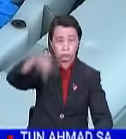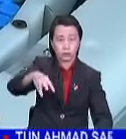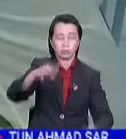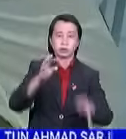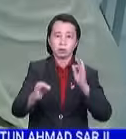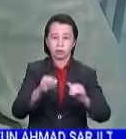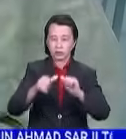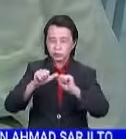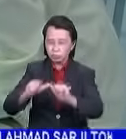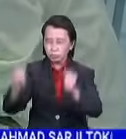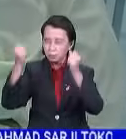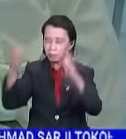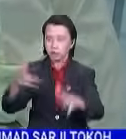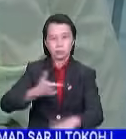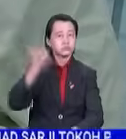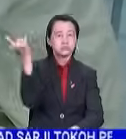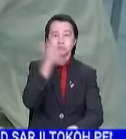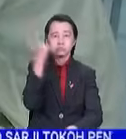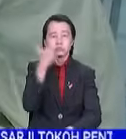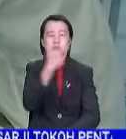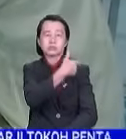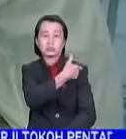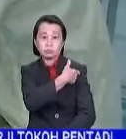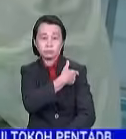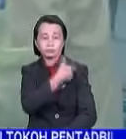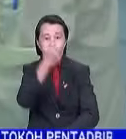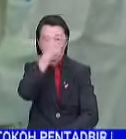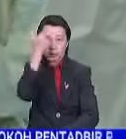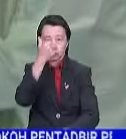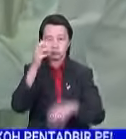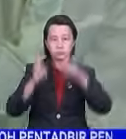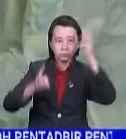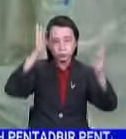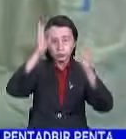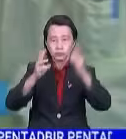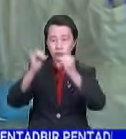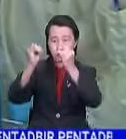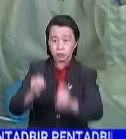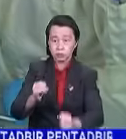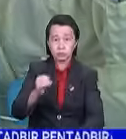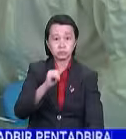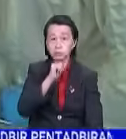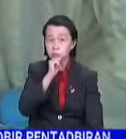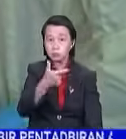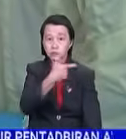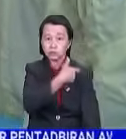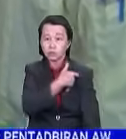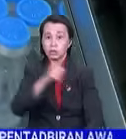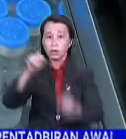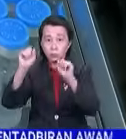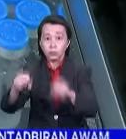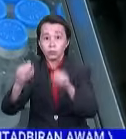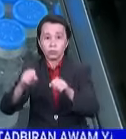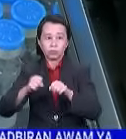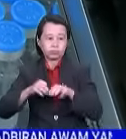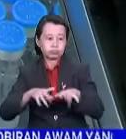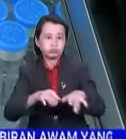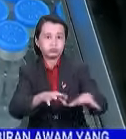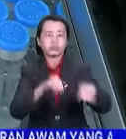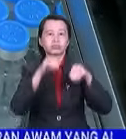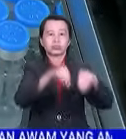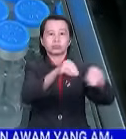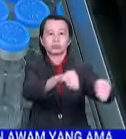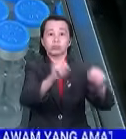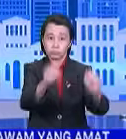jika masih ramma yang enggan menerima vaksin cranya dibintangi individu yang tidak divaksin boleh menjangkiti